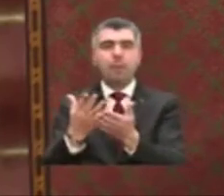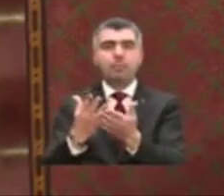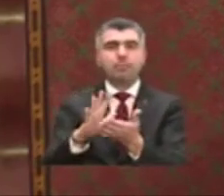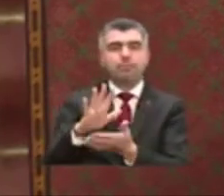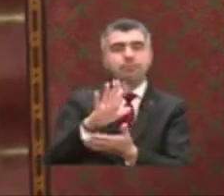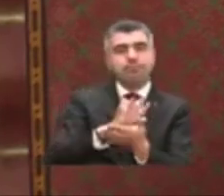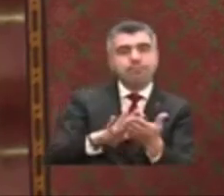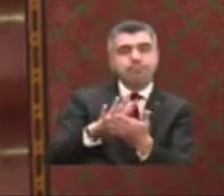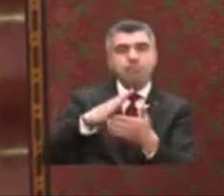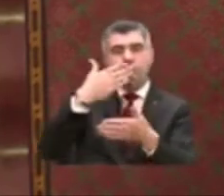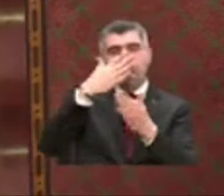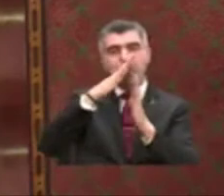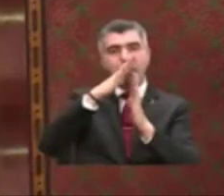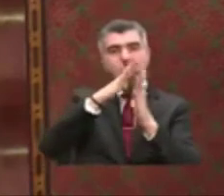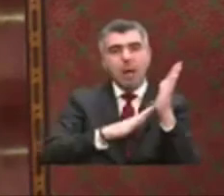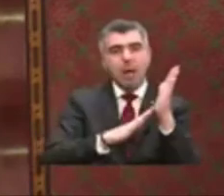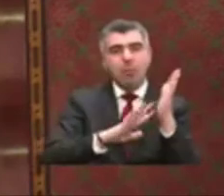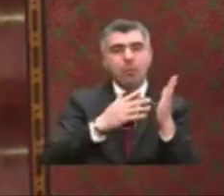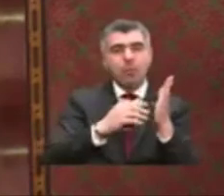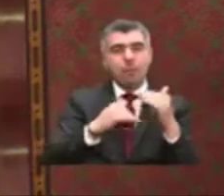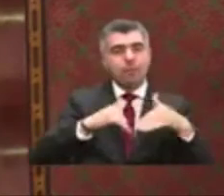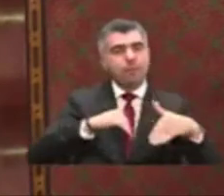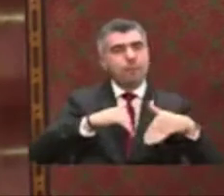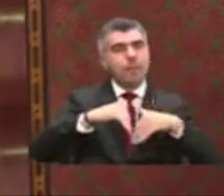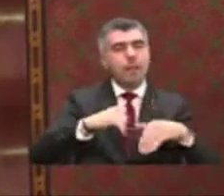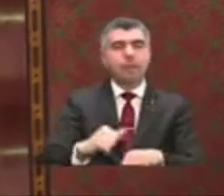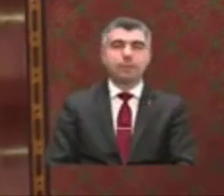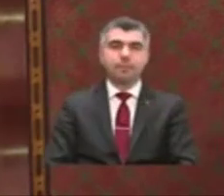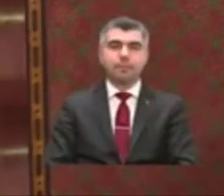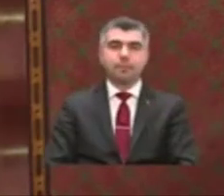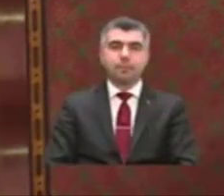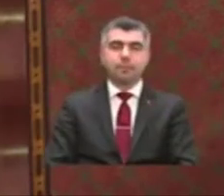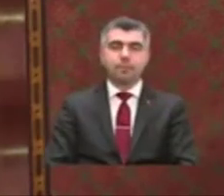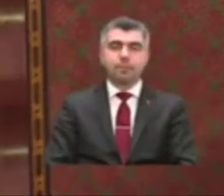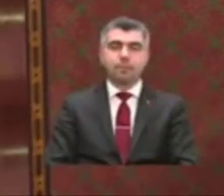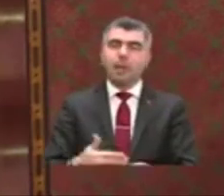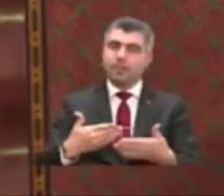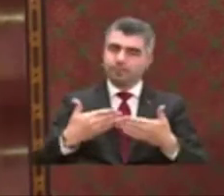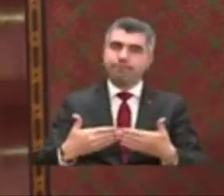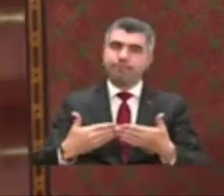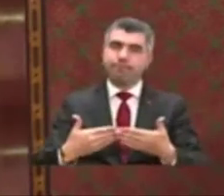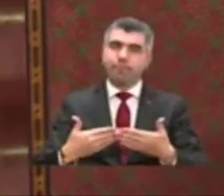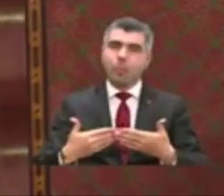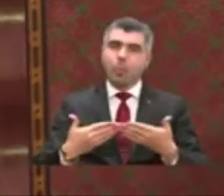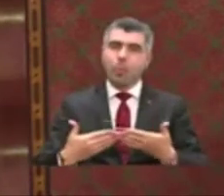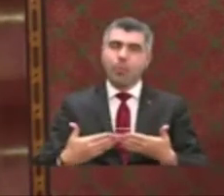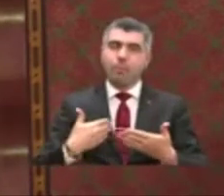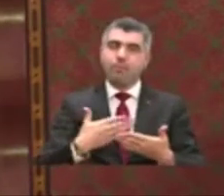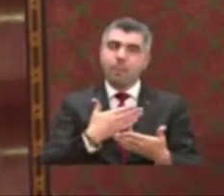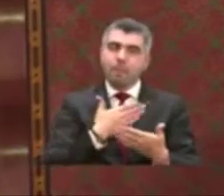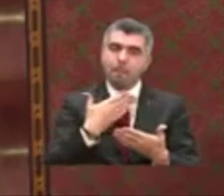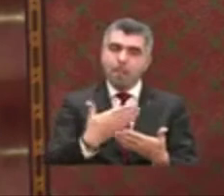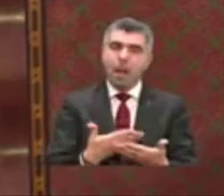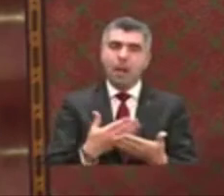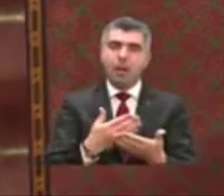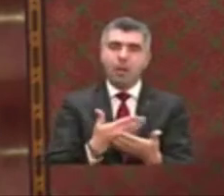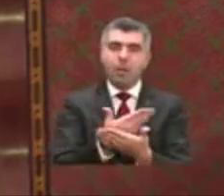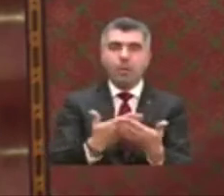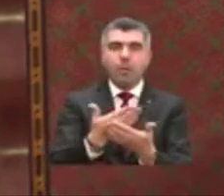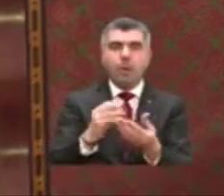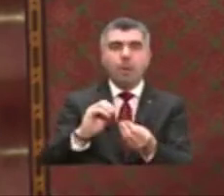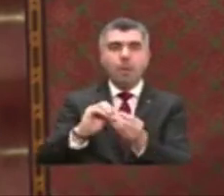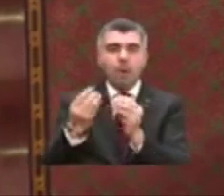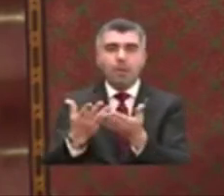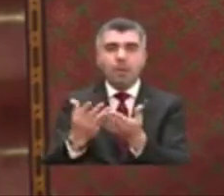بالنسبه لبلادنا في هذا المجال ديال الطرق. انا بغيت اولا ناكد بالنسبه للمناطق الجنوبيه وبالنسبه